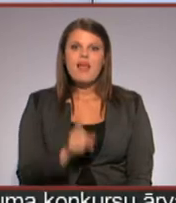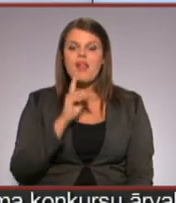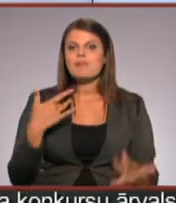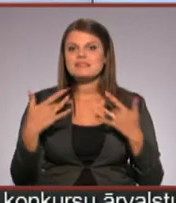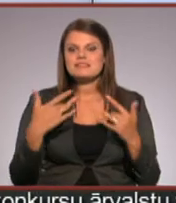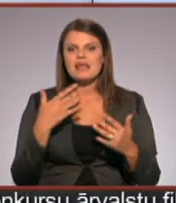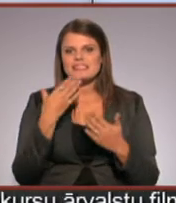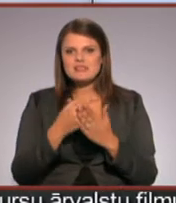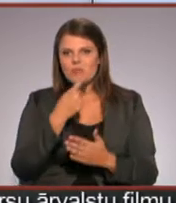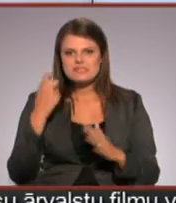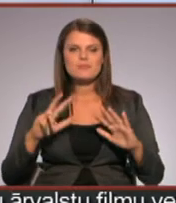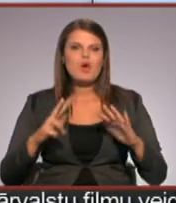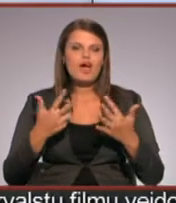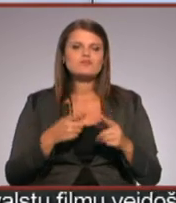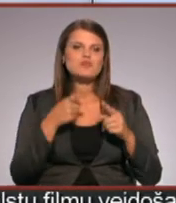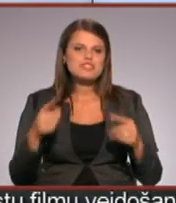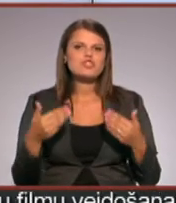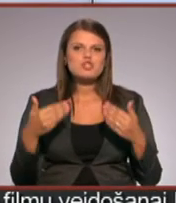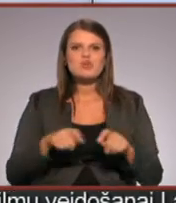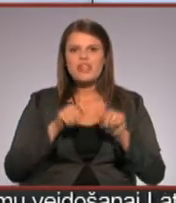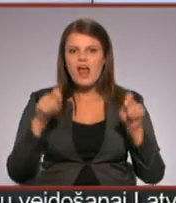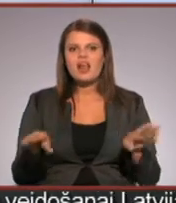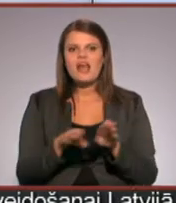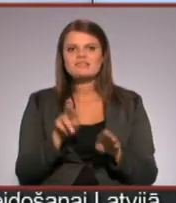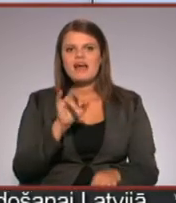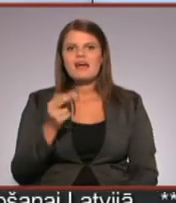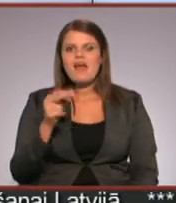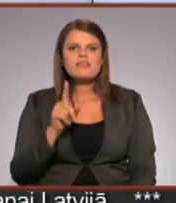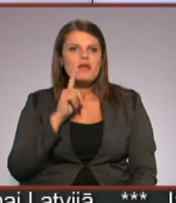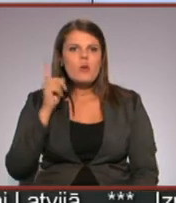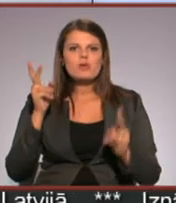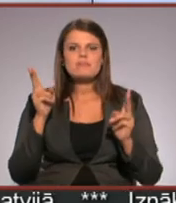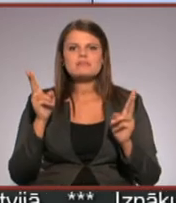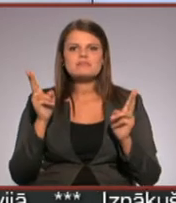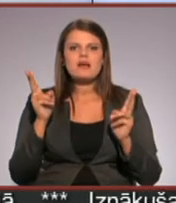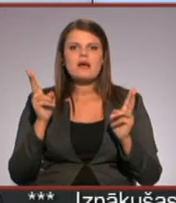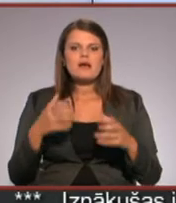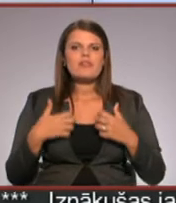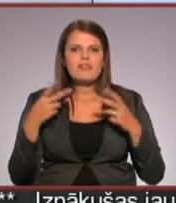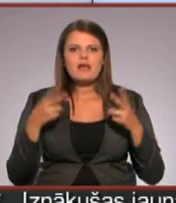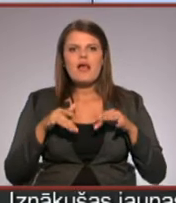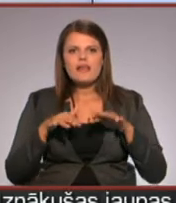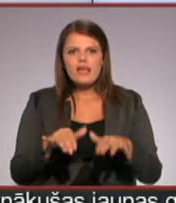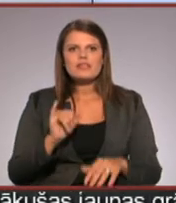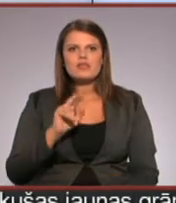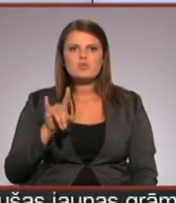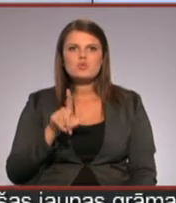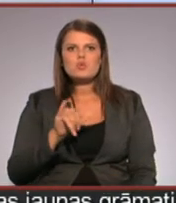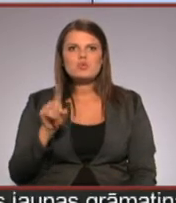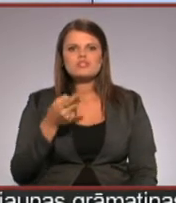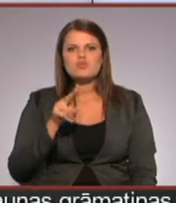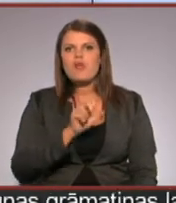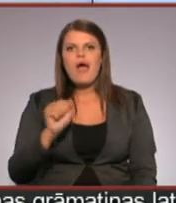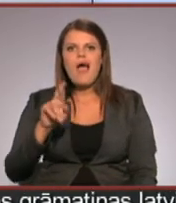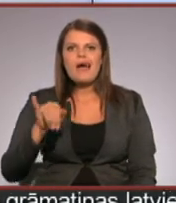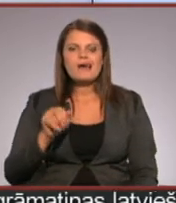Liepājas teātris savu 108. sezonu šogad atklās ar Raiņa jaunības traģēdiju Indulis un Ārija. Interesantākais ir tas, ka